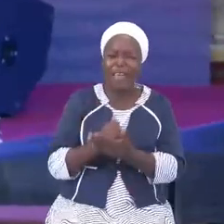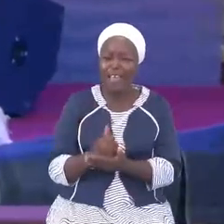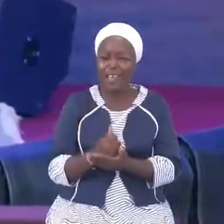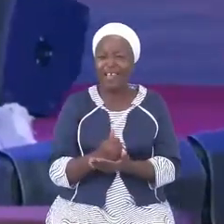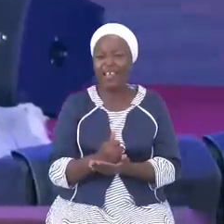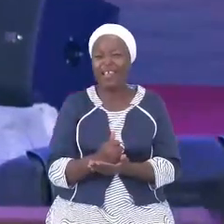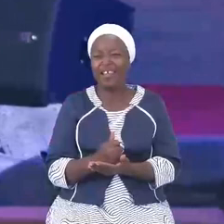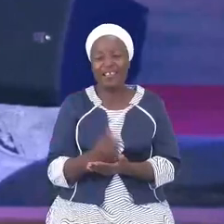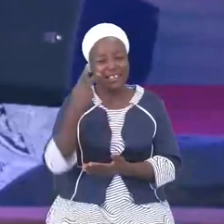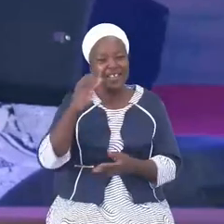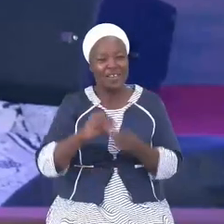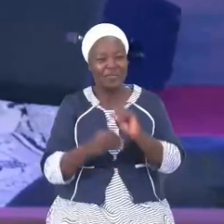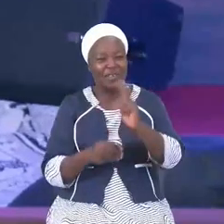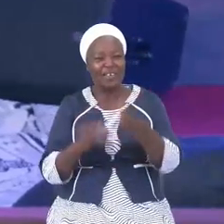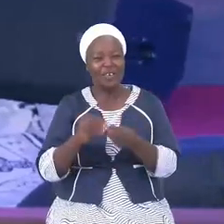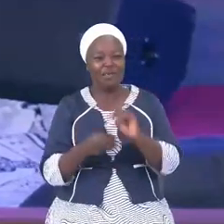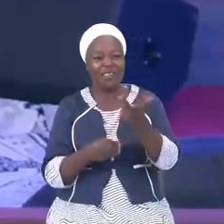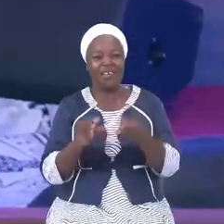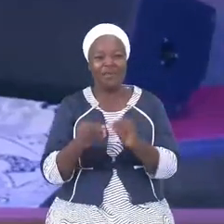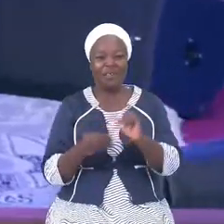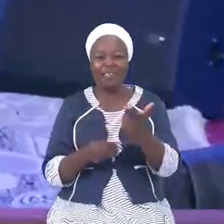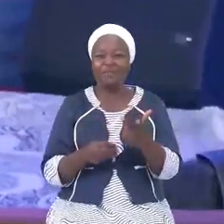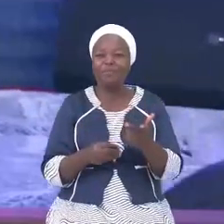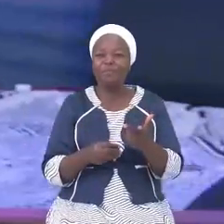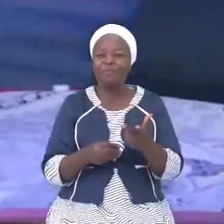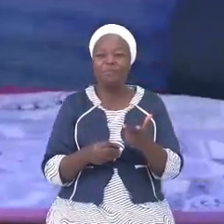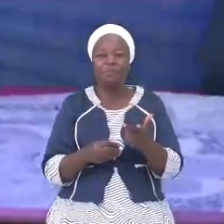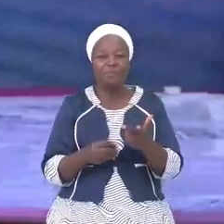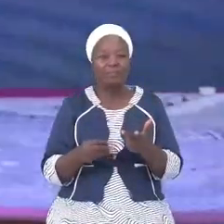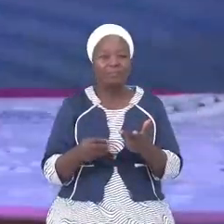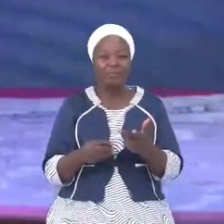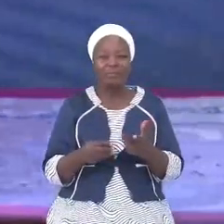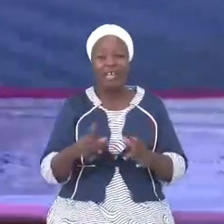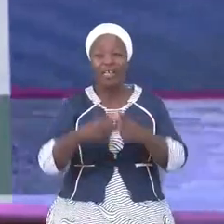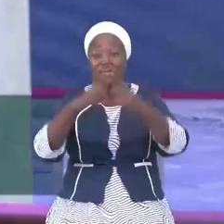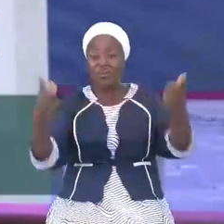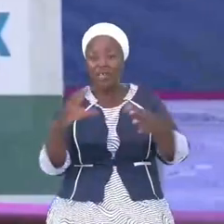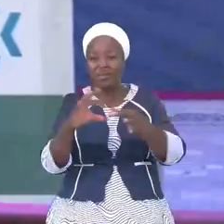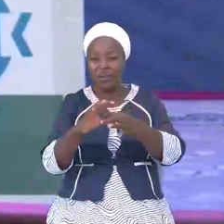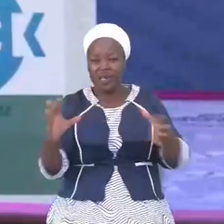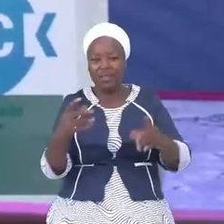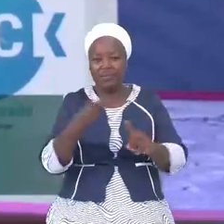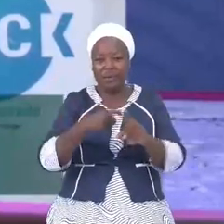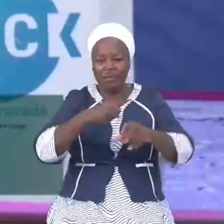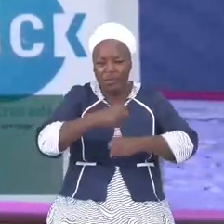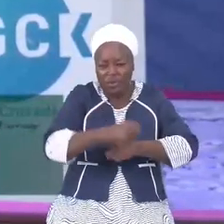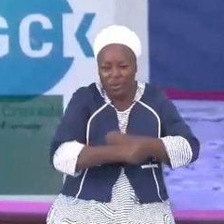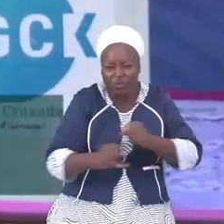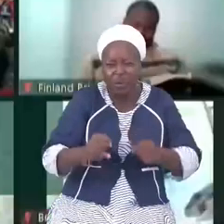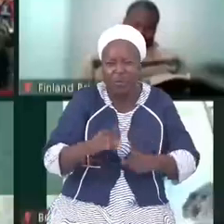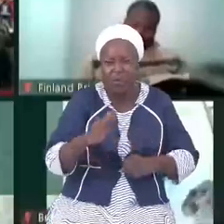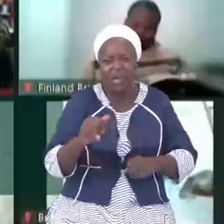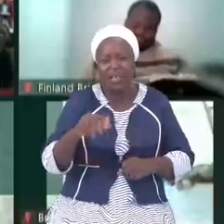Troisième élément maintenant. La libération spectaculaire de la souffrance par sa puissante voix.